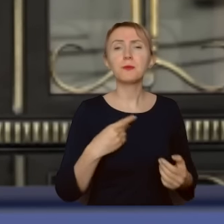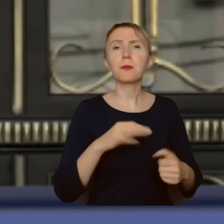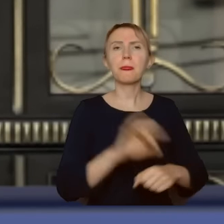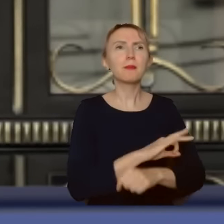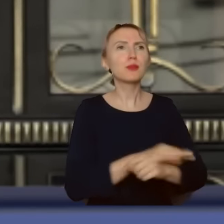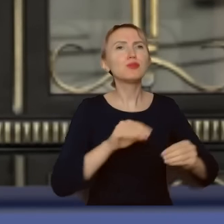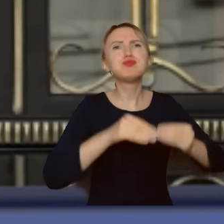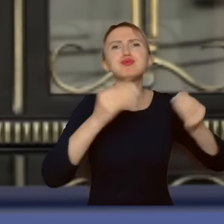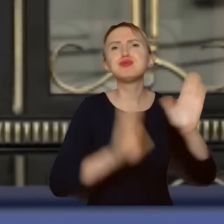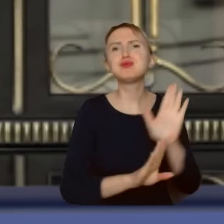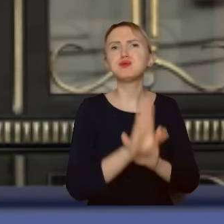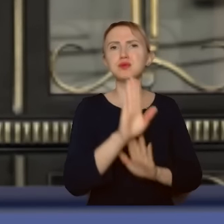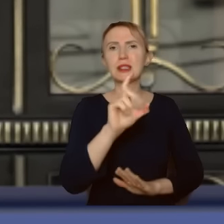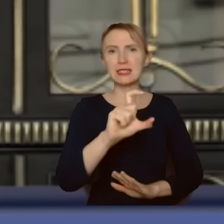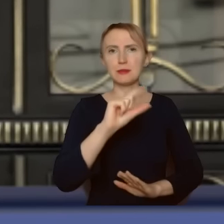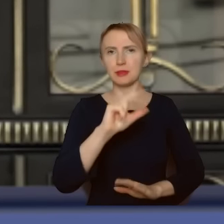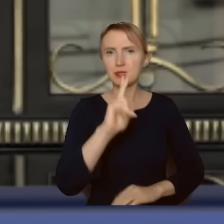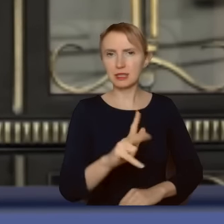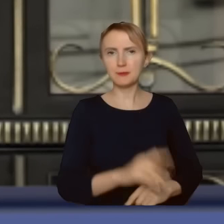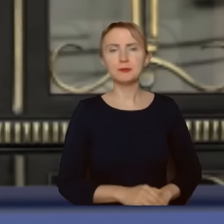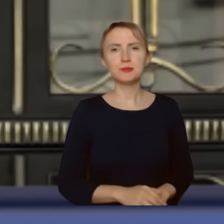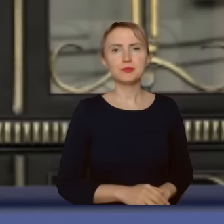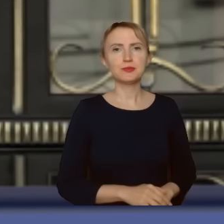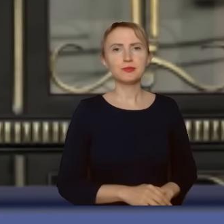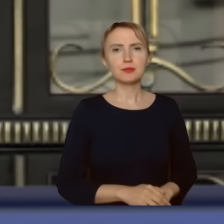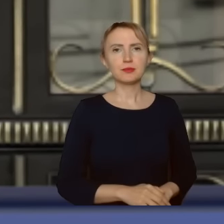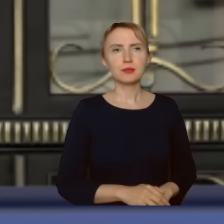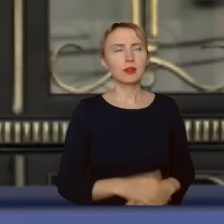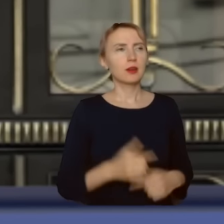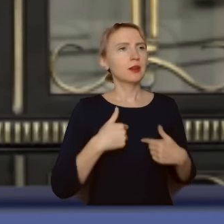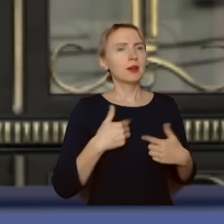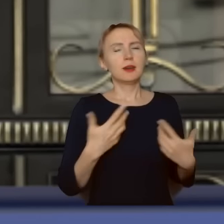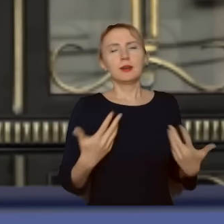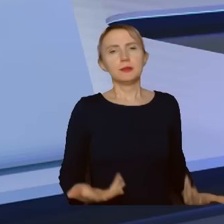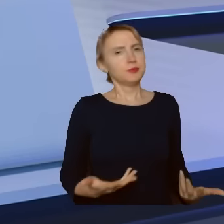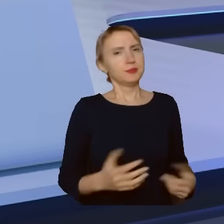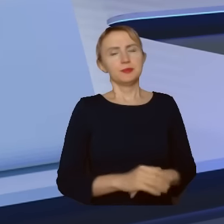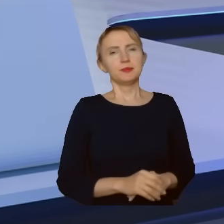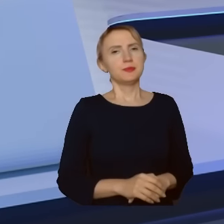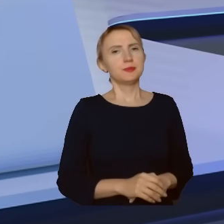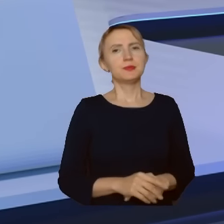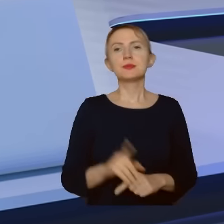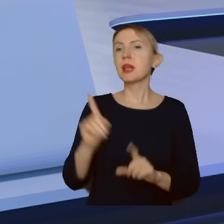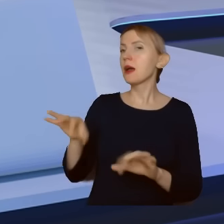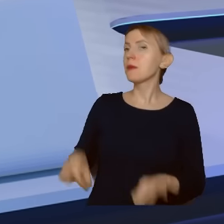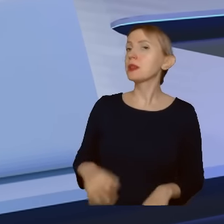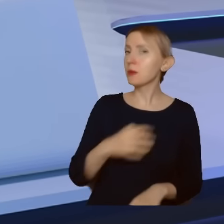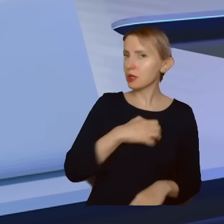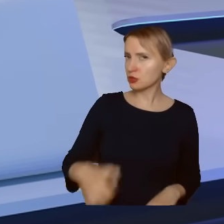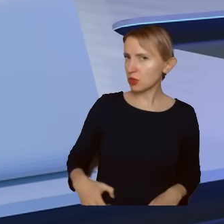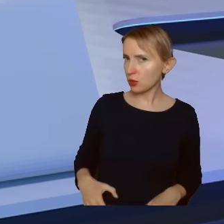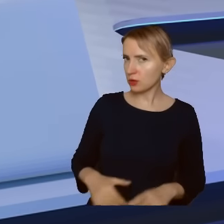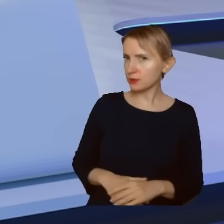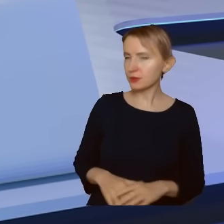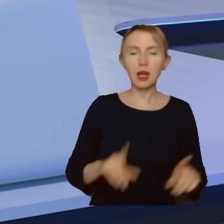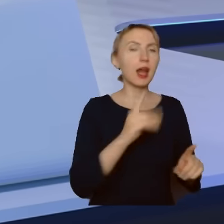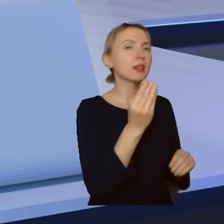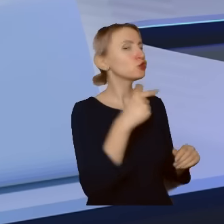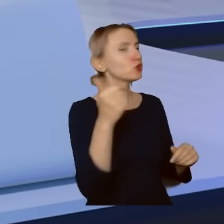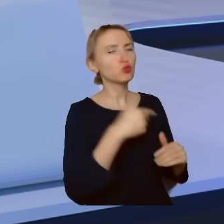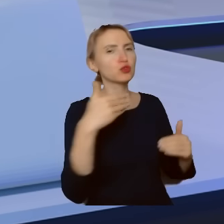prorozwojowy projekt jak CPK, no to no, ręce mi opadają. To, panie marszałku, wracam do decyzji prezydenta. Ale powiem jeszcze, ale muszę